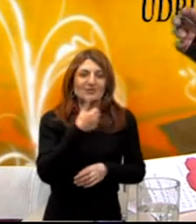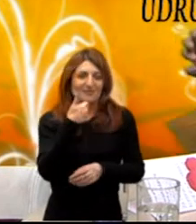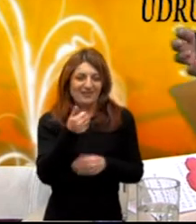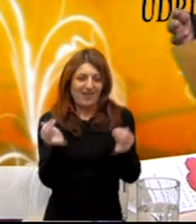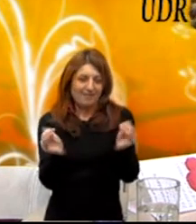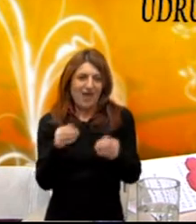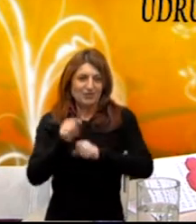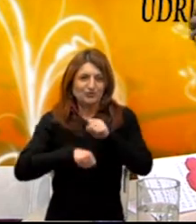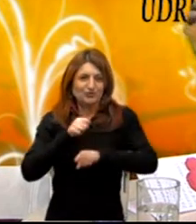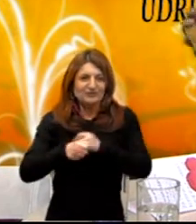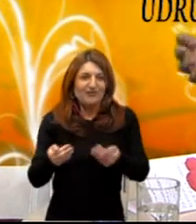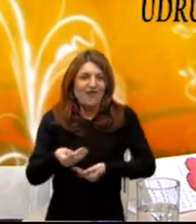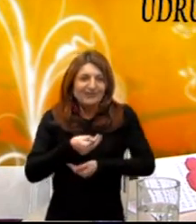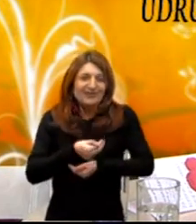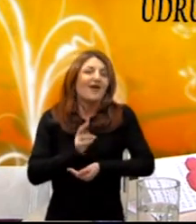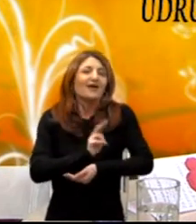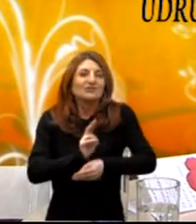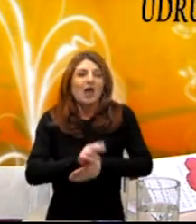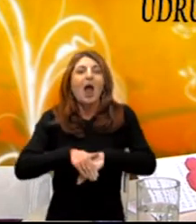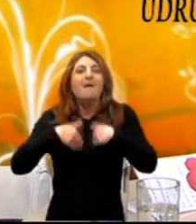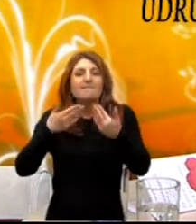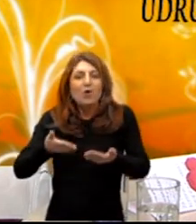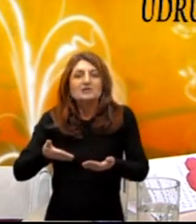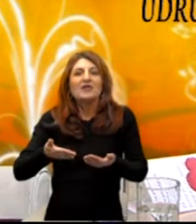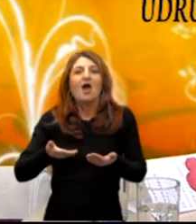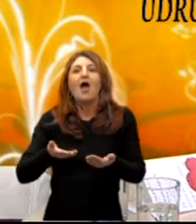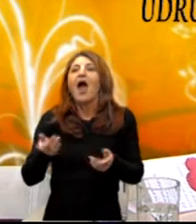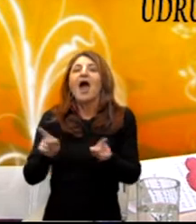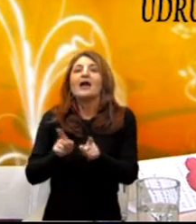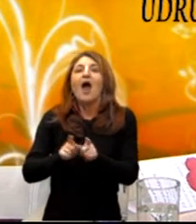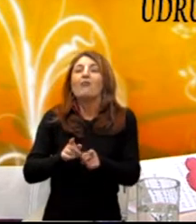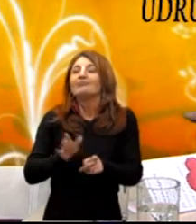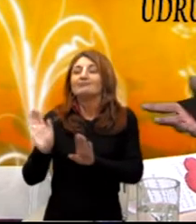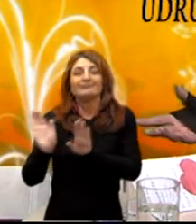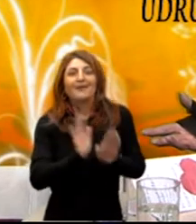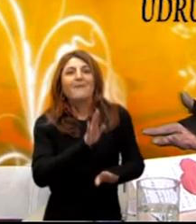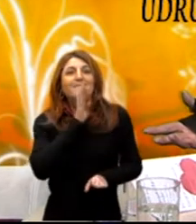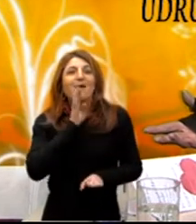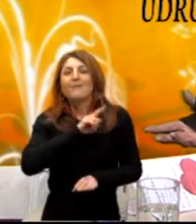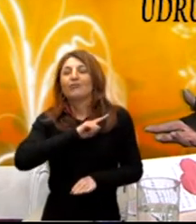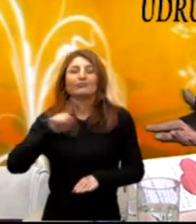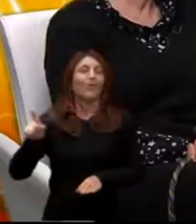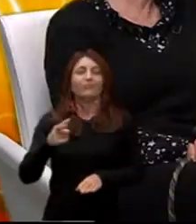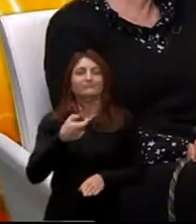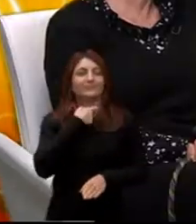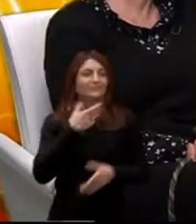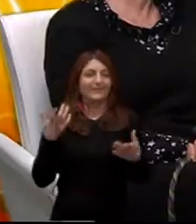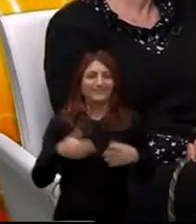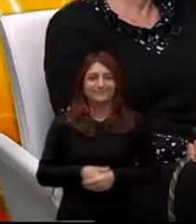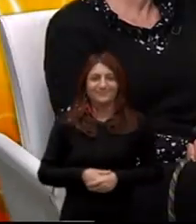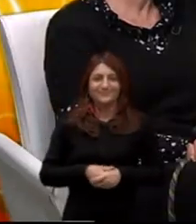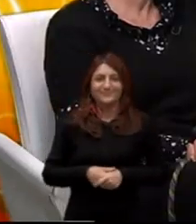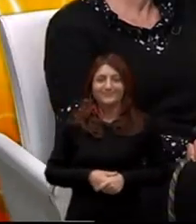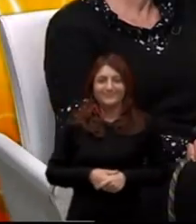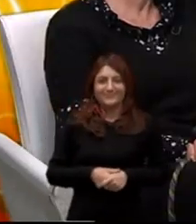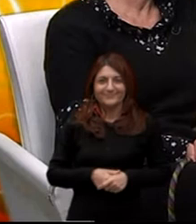takvu životinju kad je treba socijalizirati, a poslije biti njegova mama doživotno. Sjajno. Evo i pazite, još